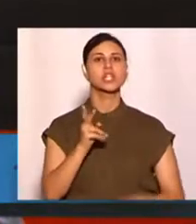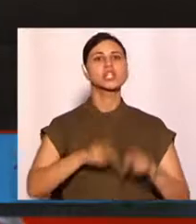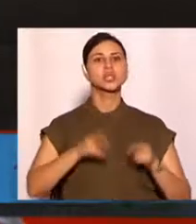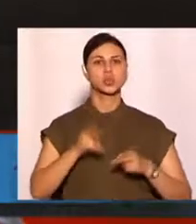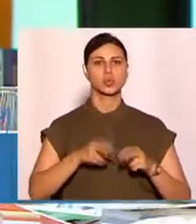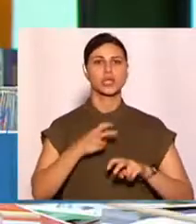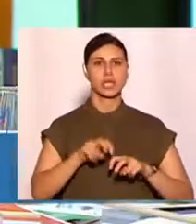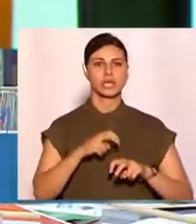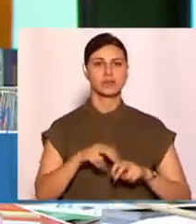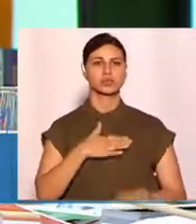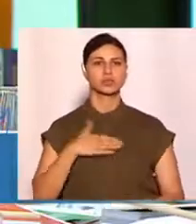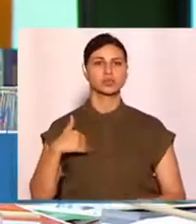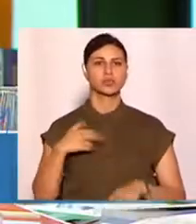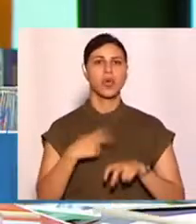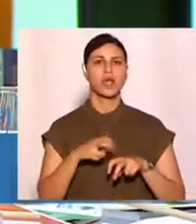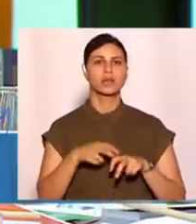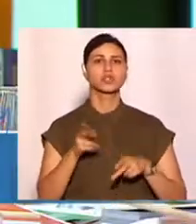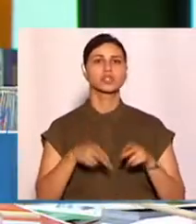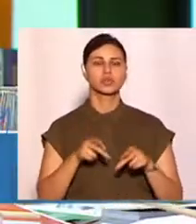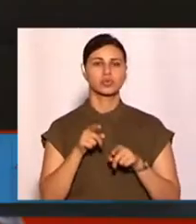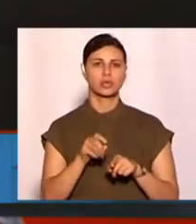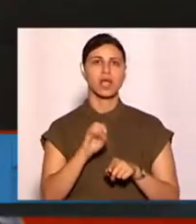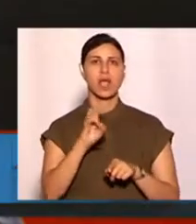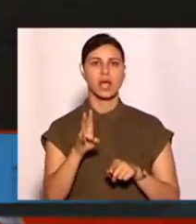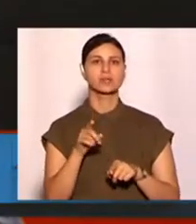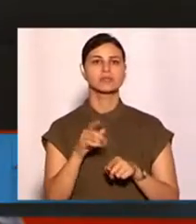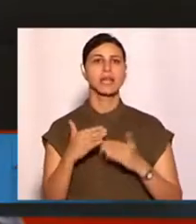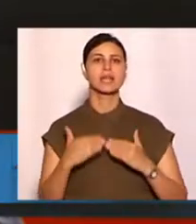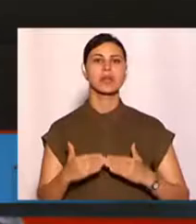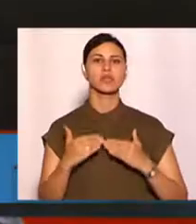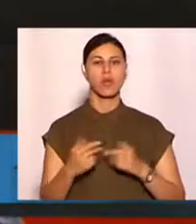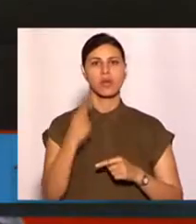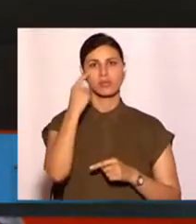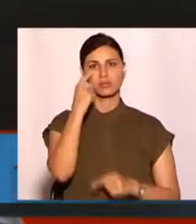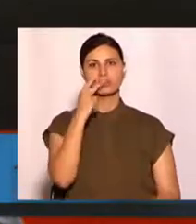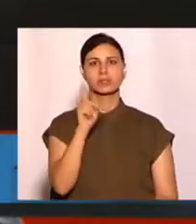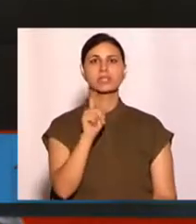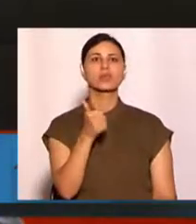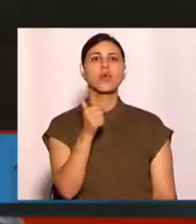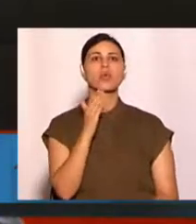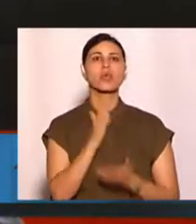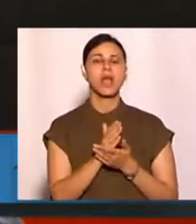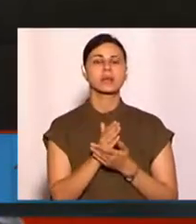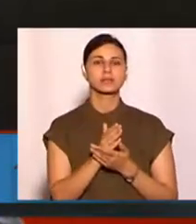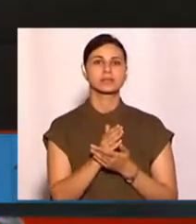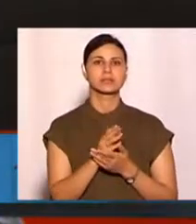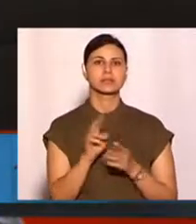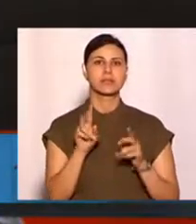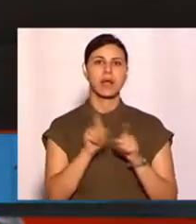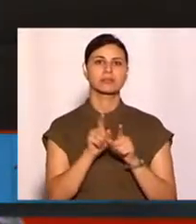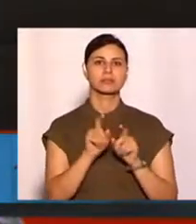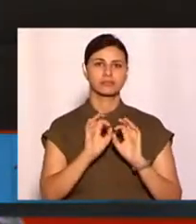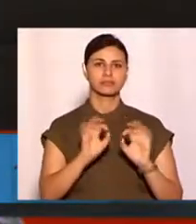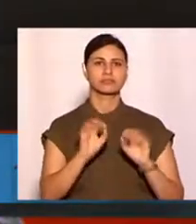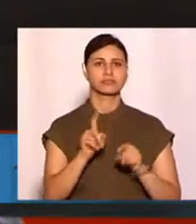ქირურგი, რომელიც გახავთ მამოლოგი ან ქირურგი ან რადიოლოგი, რომელიც შეამჩნევს და გეტყვით რა ხასიათის არის ეს კაფსულა. კარგია რომ